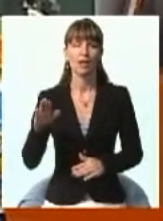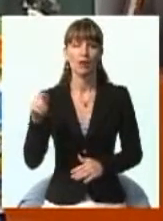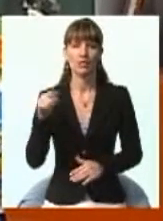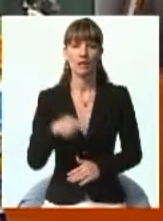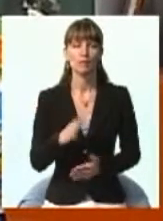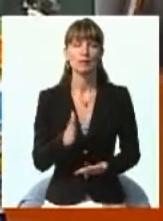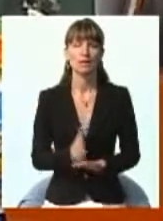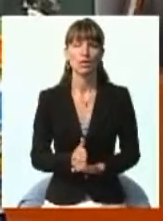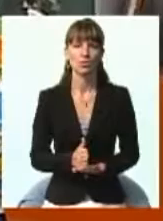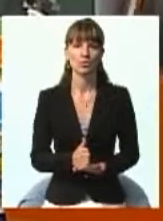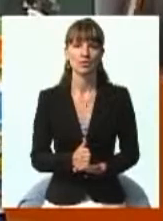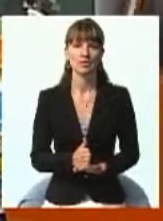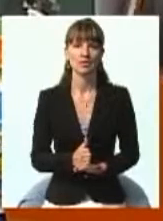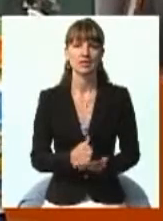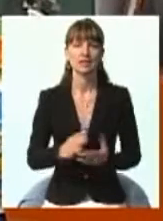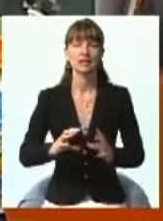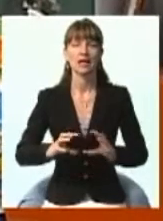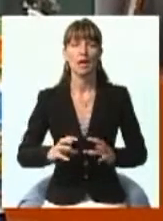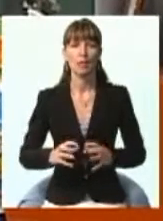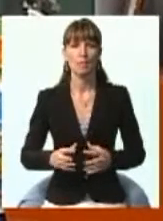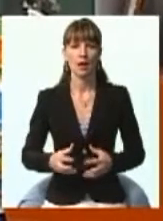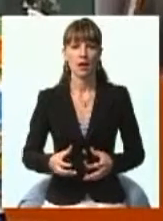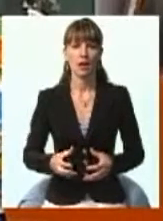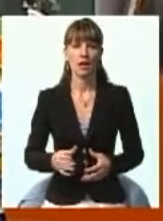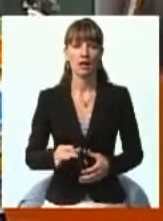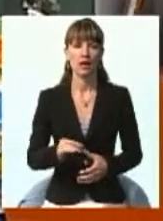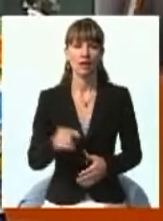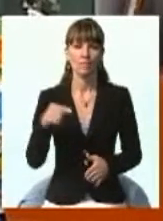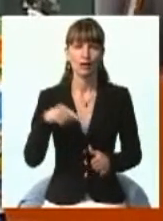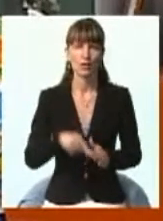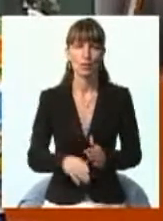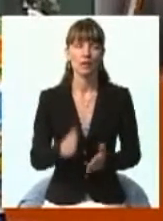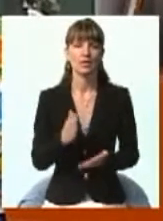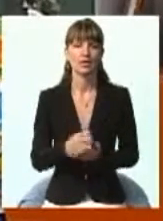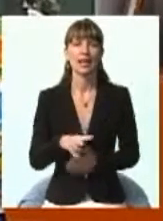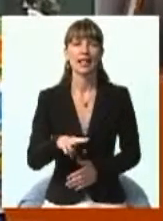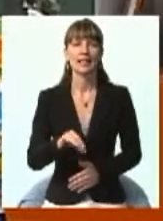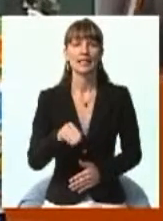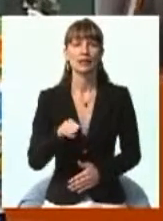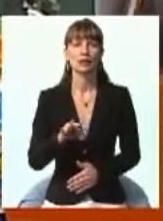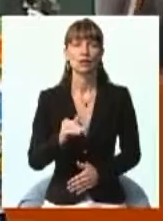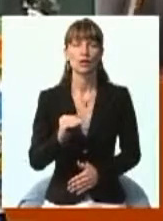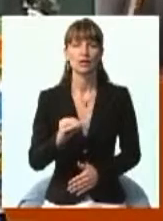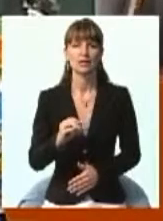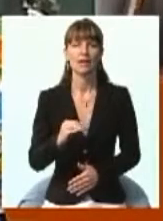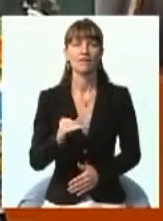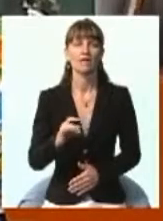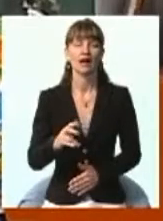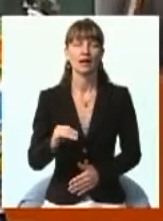знаходиться сама земля, а під низом літосферні плити, як, коли вони розходяться,